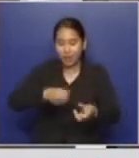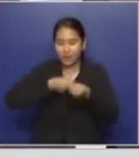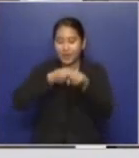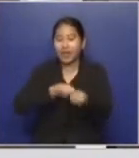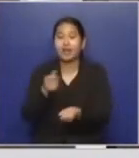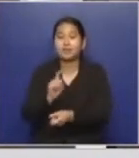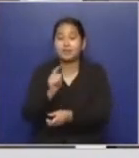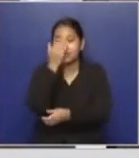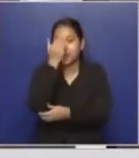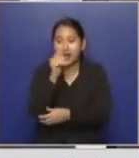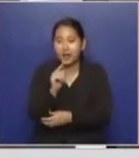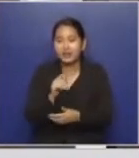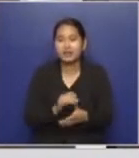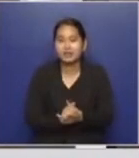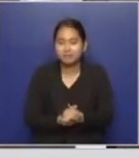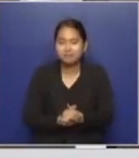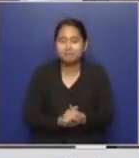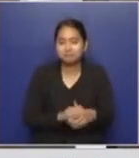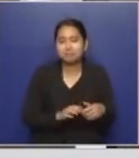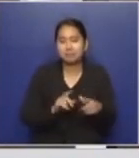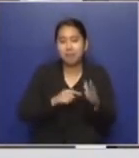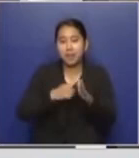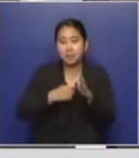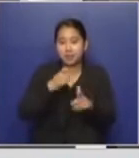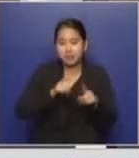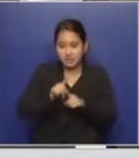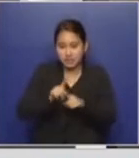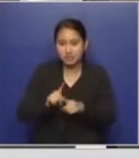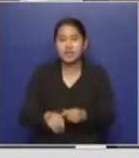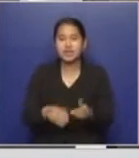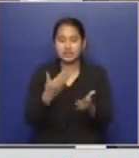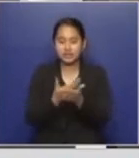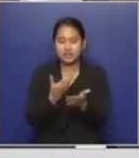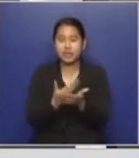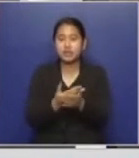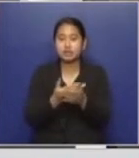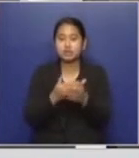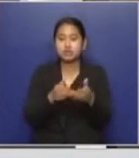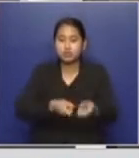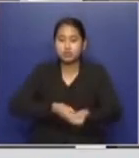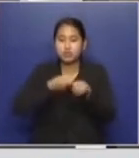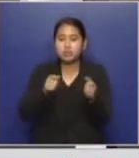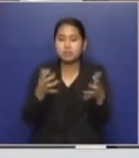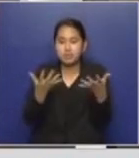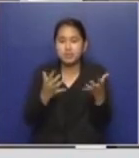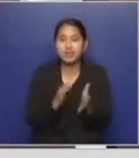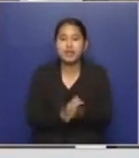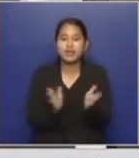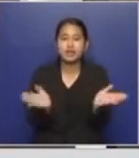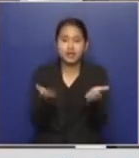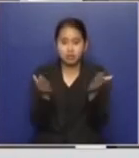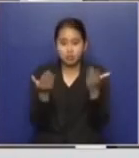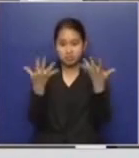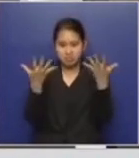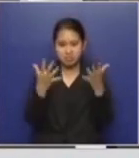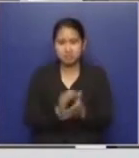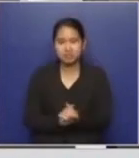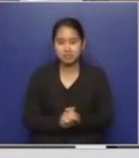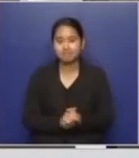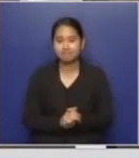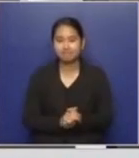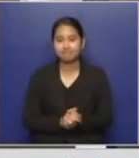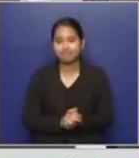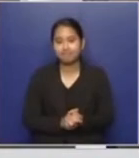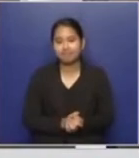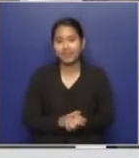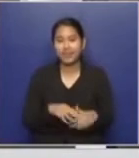ว่า 1. อาจจะทุนของพี่น้องประชาชนไม่ถึงอันที่ 2. ไม่ได้รับการสนับสนุน